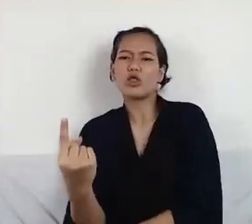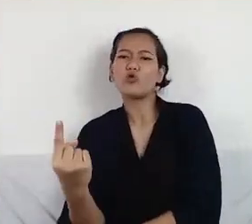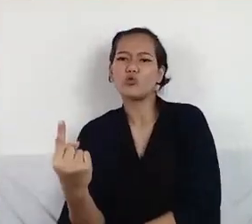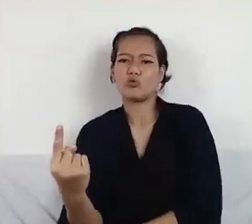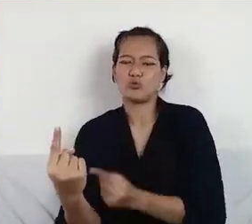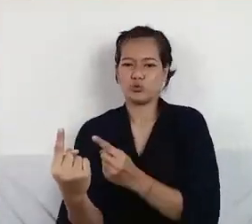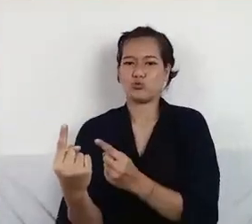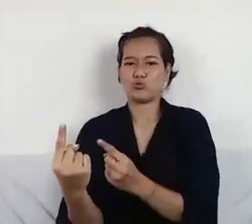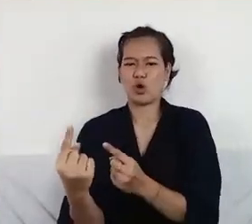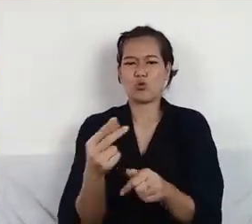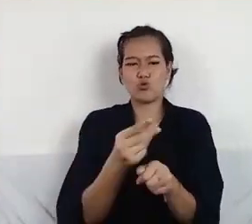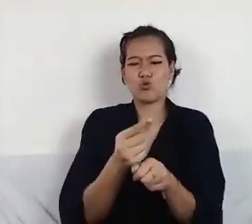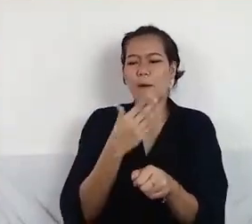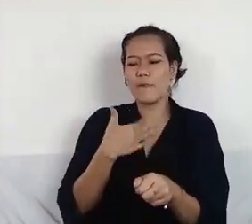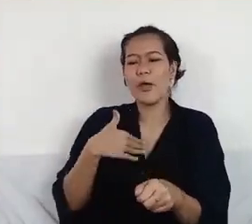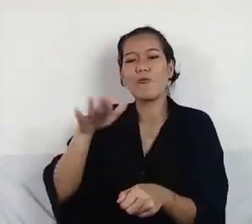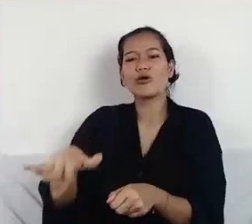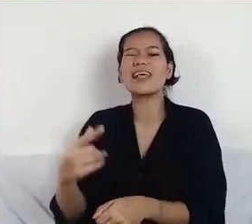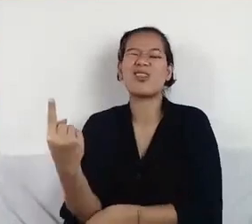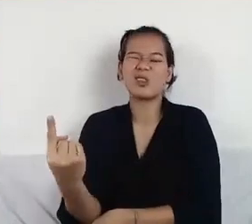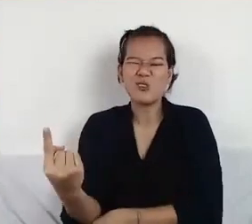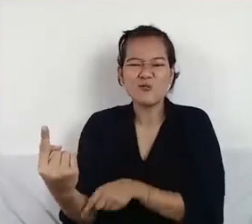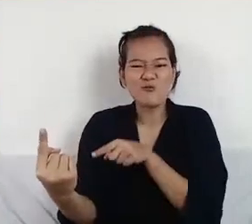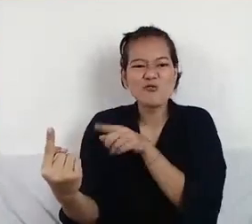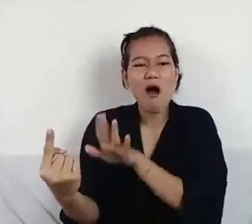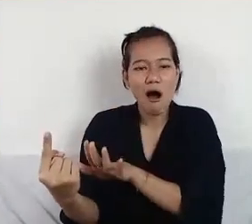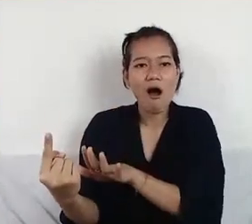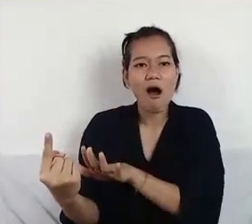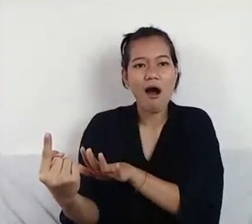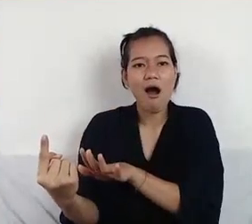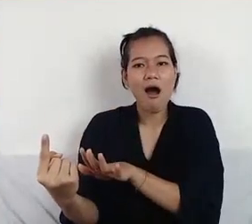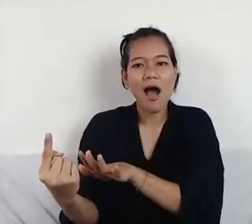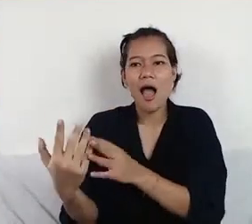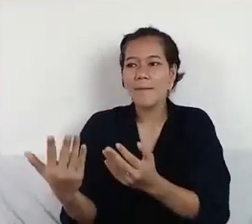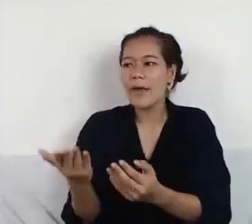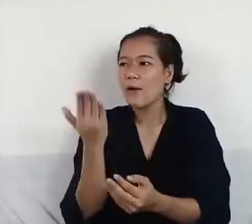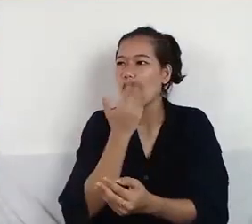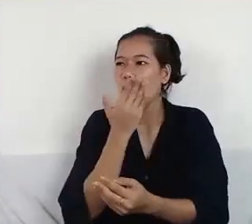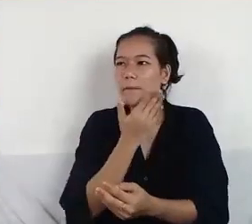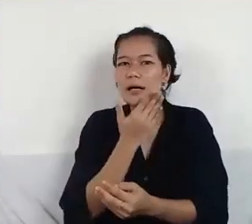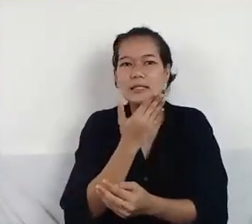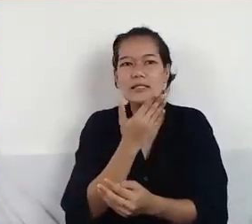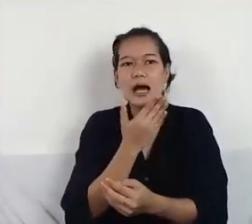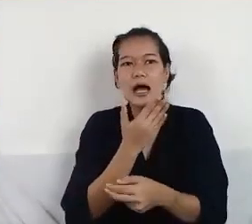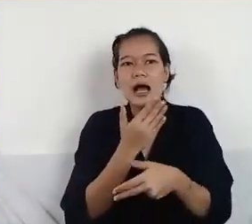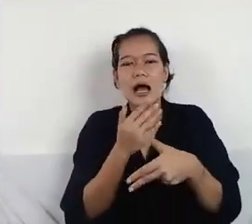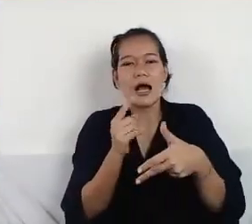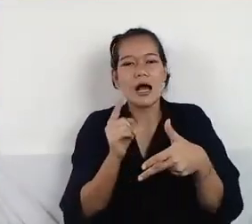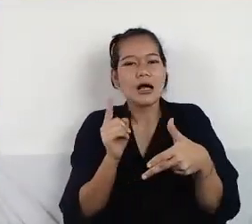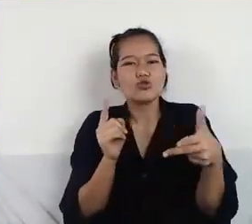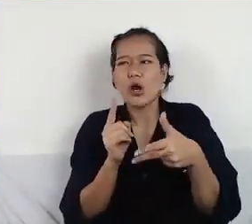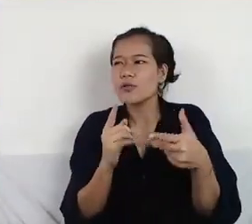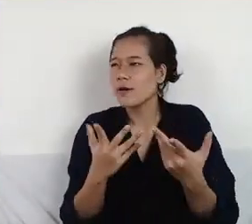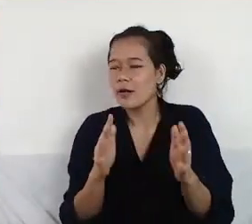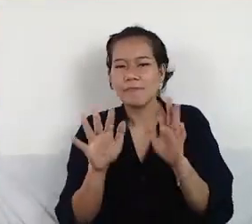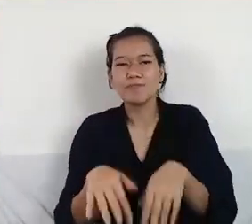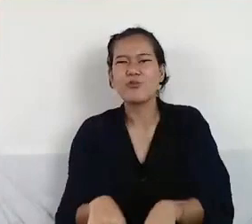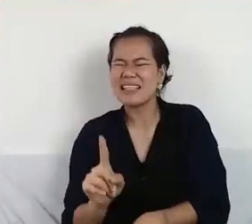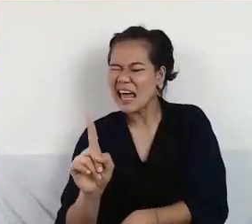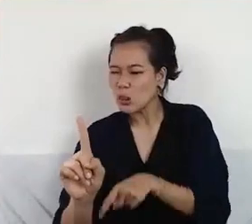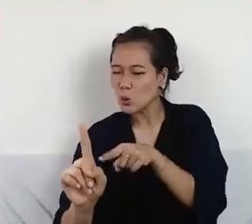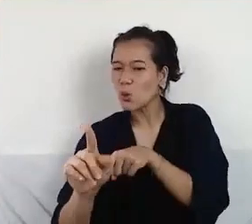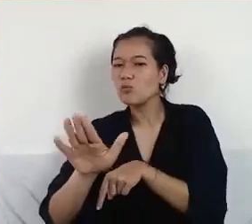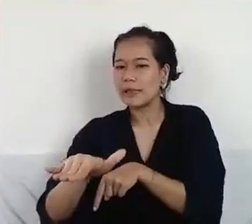saudaraku. Ya. Enggak tahu bahasa Manadonya apa ini. Si Jitoktil. Hanya